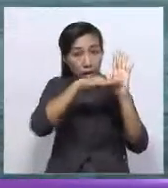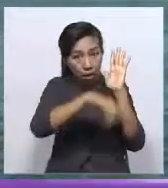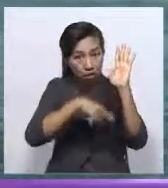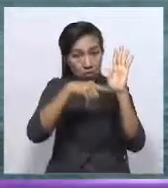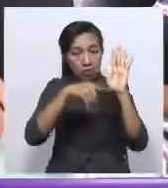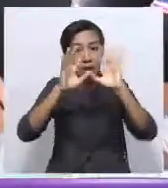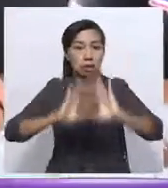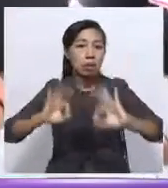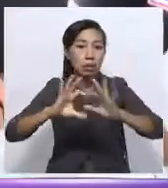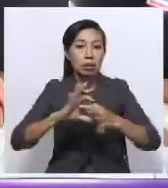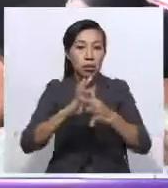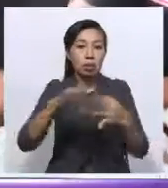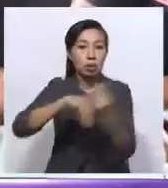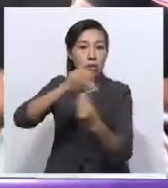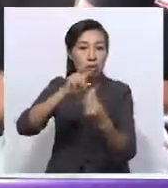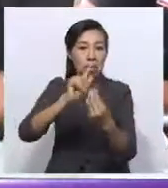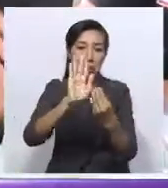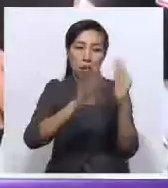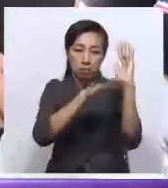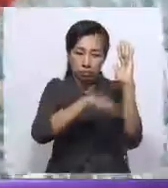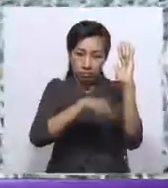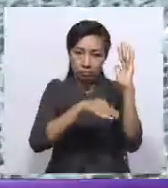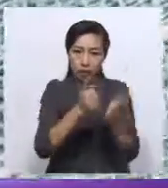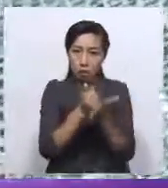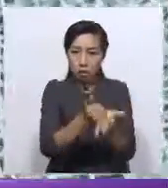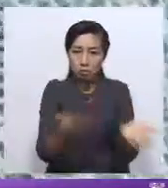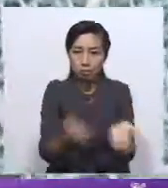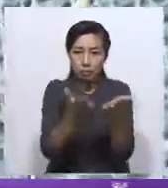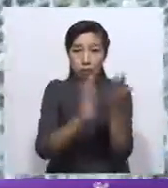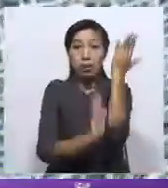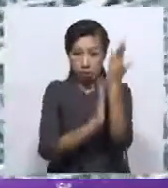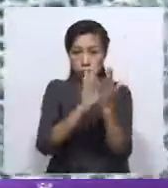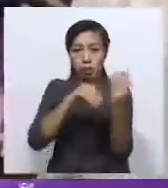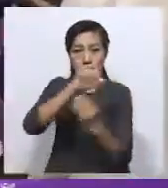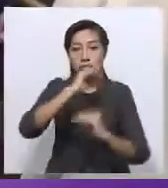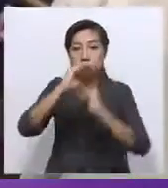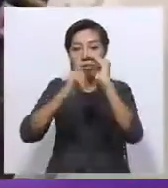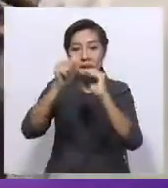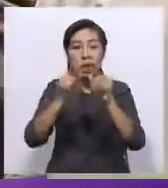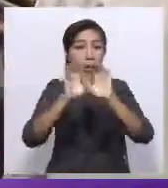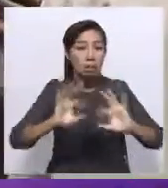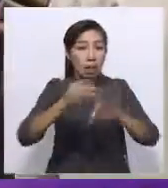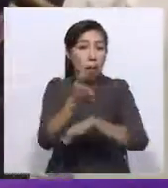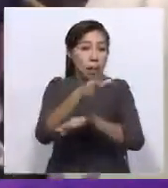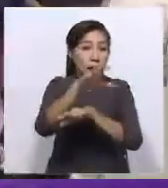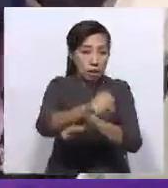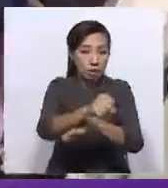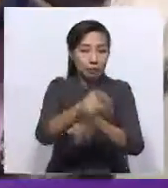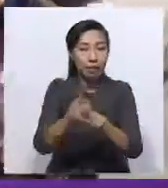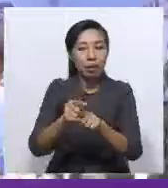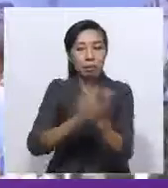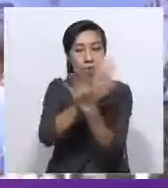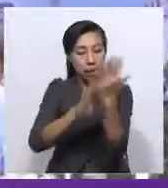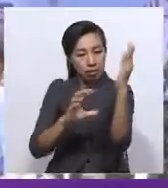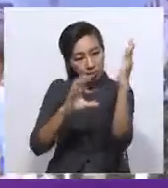ความสำคัญในการขับเคลื่อนเศรษฐกิจของภาคและประเทศเป็นจุดเชื่อมโยงการค้าโดยเฉพาะการประมงกับประเทศเพื่อนบ้าน